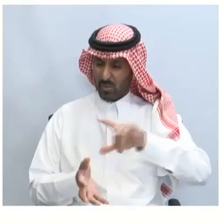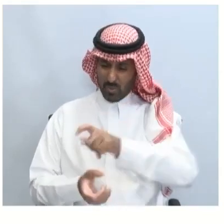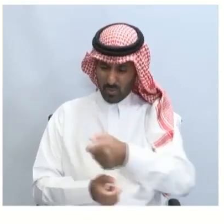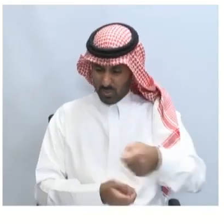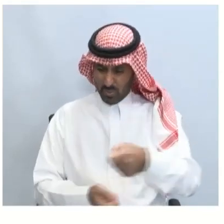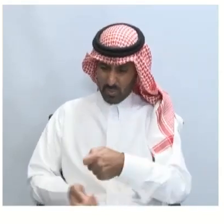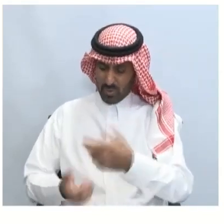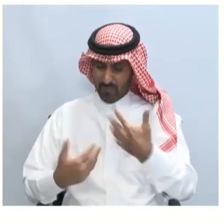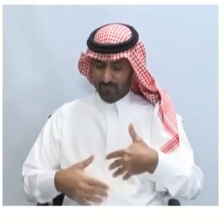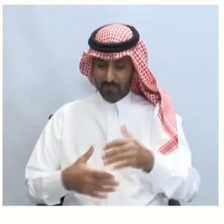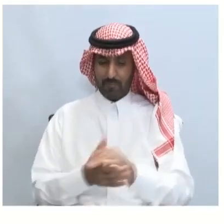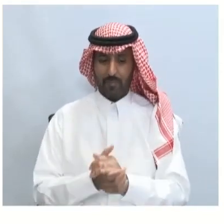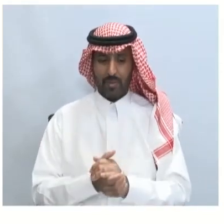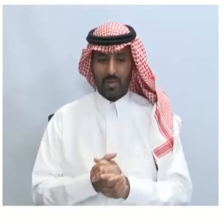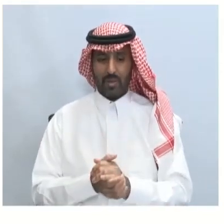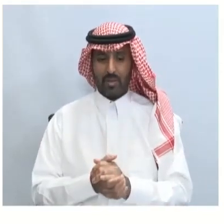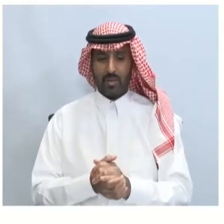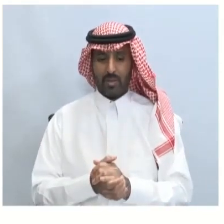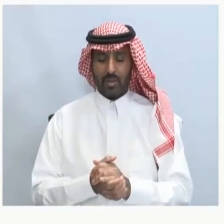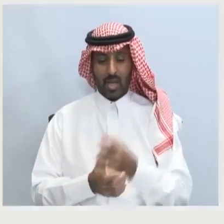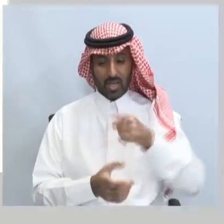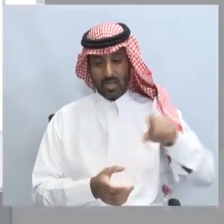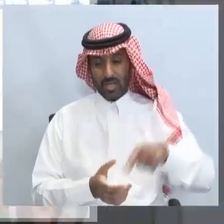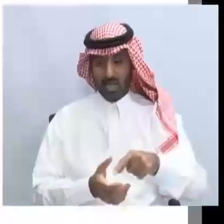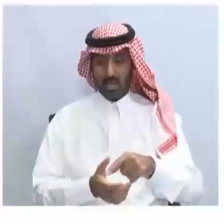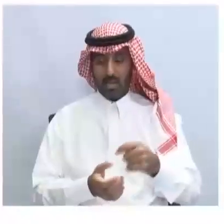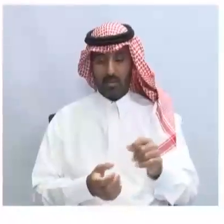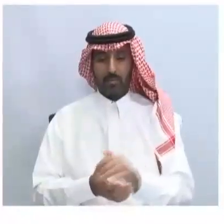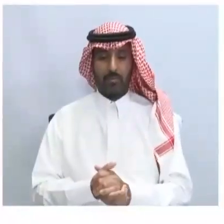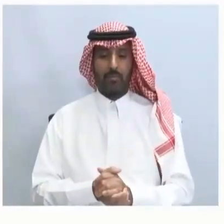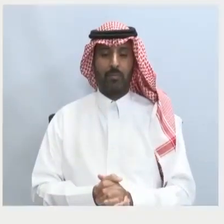وذوا الناس اذا خطا لا